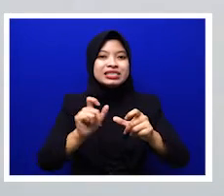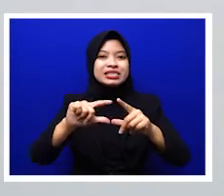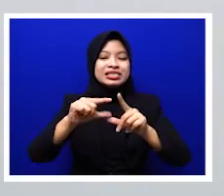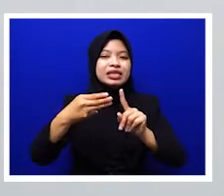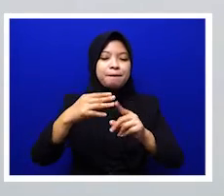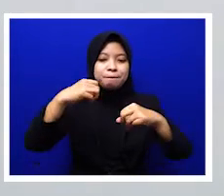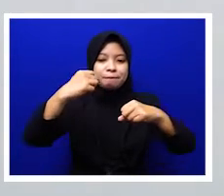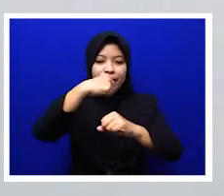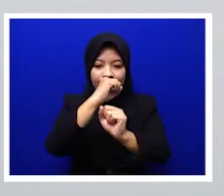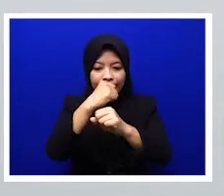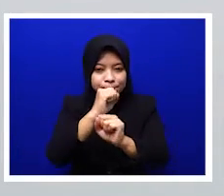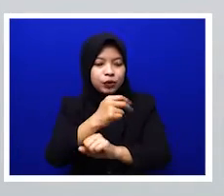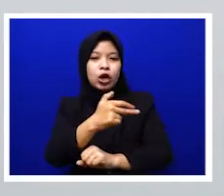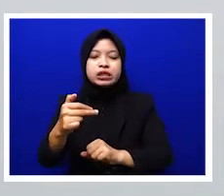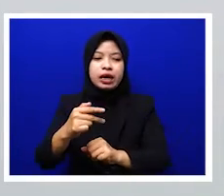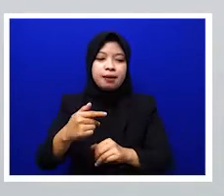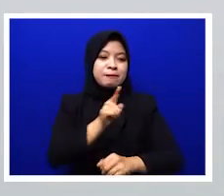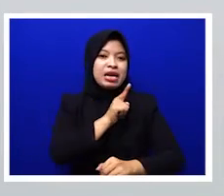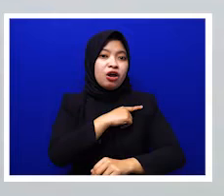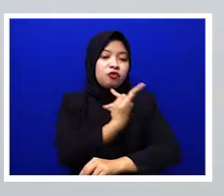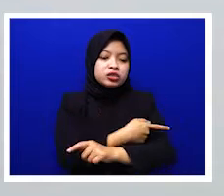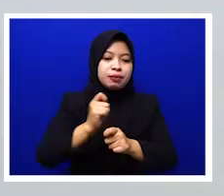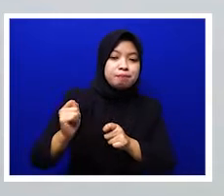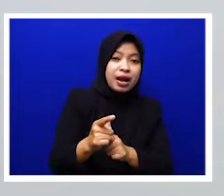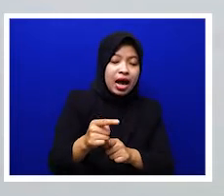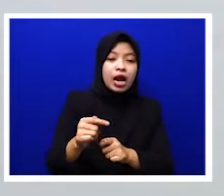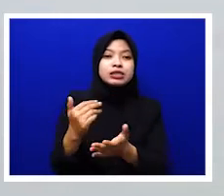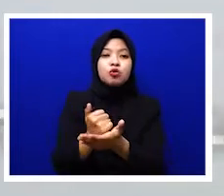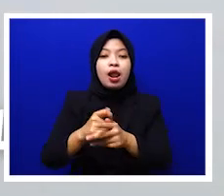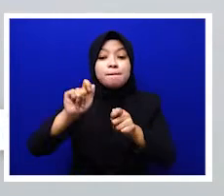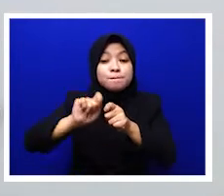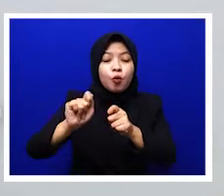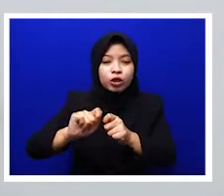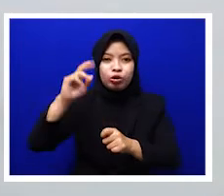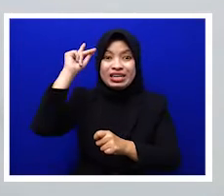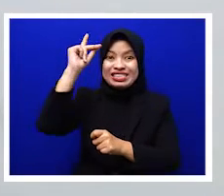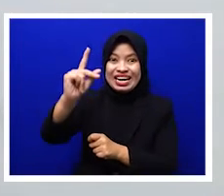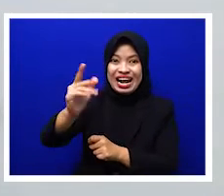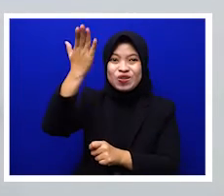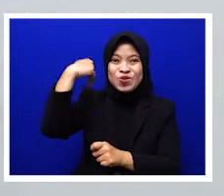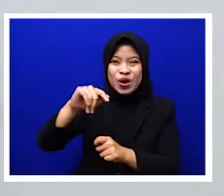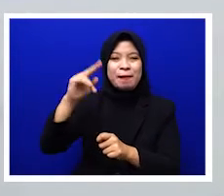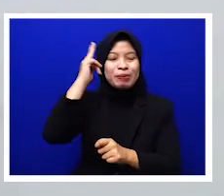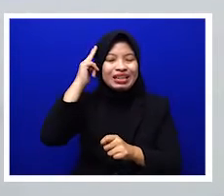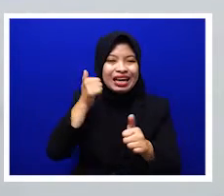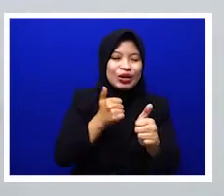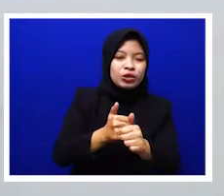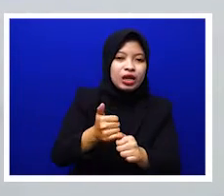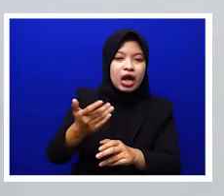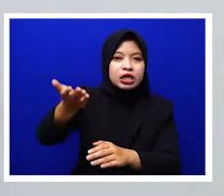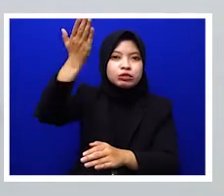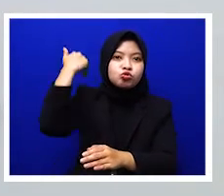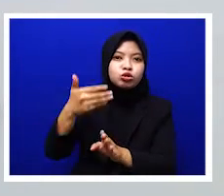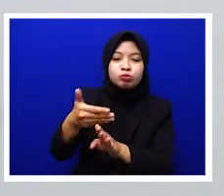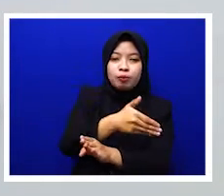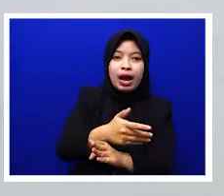mengeluarkan vaksinasi mandiri berbayar itu dibuat ketika rencana mengikuti peraturan pemerintah yang lama.